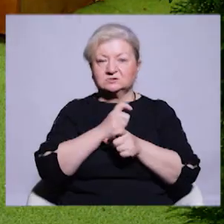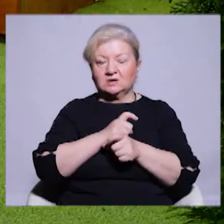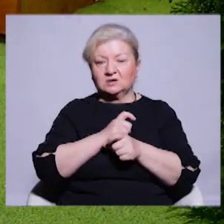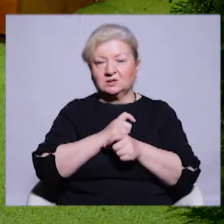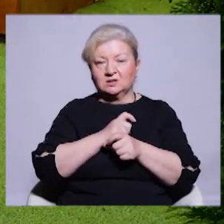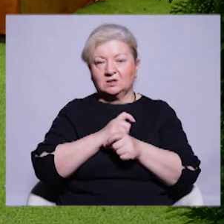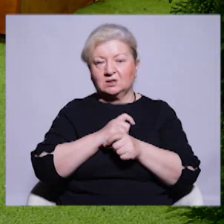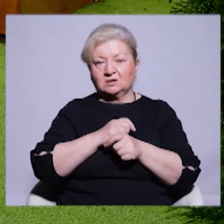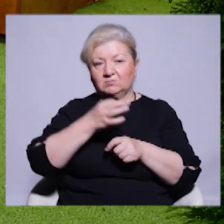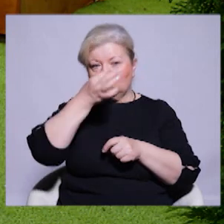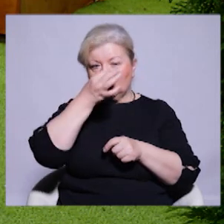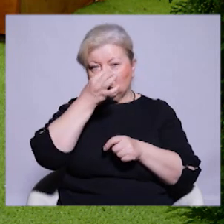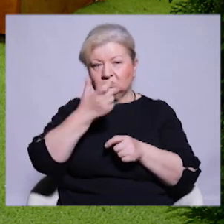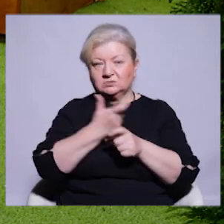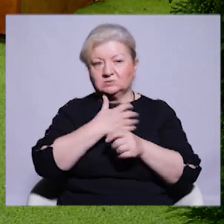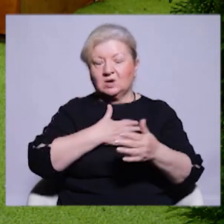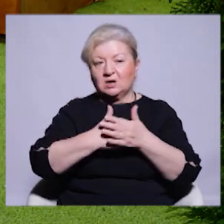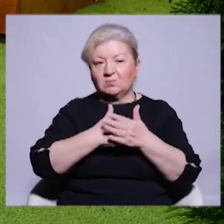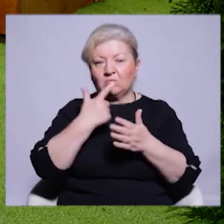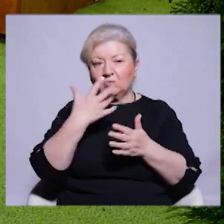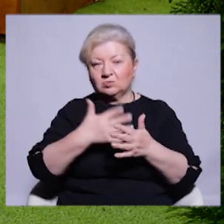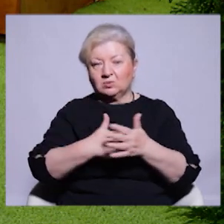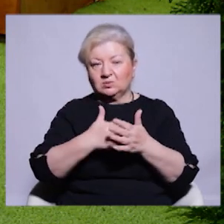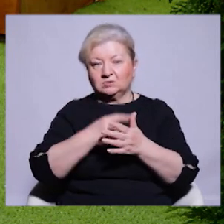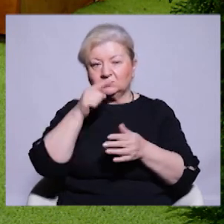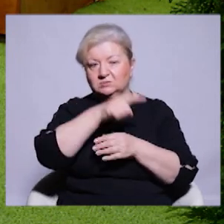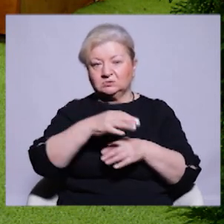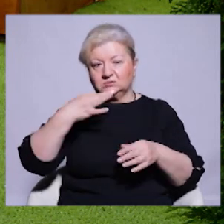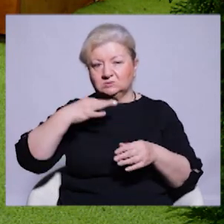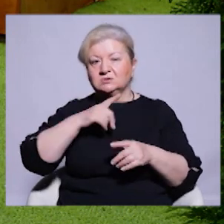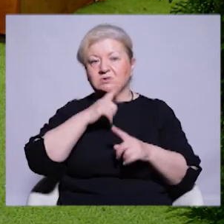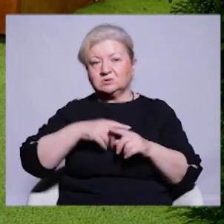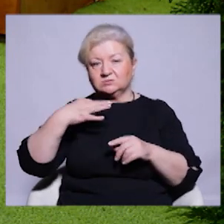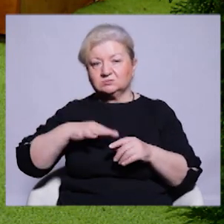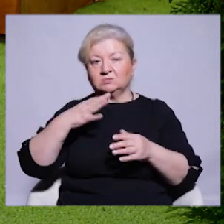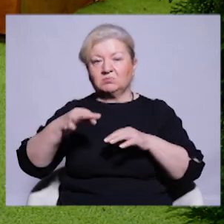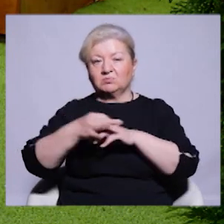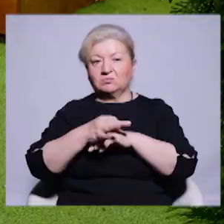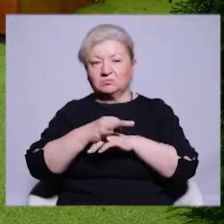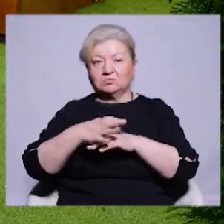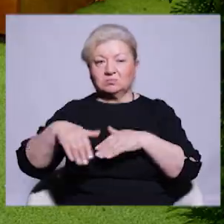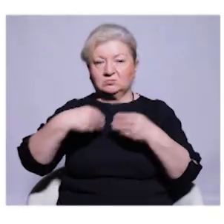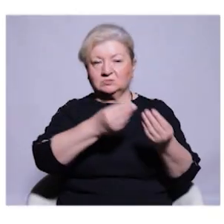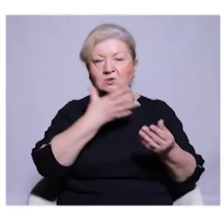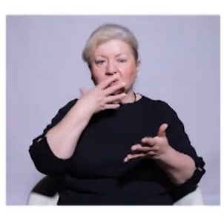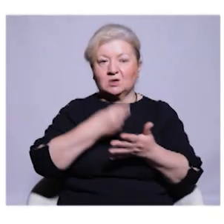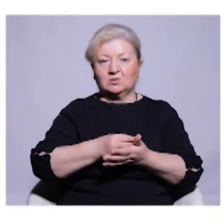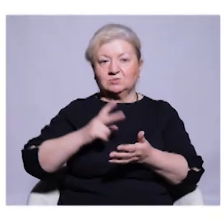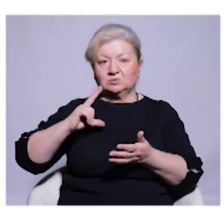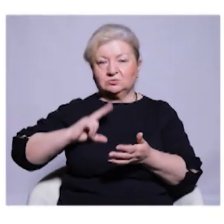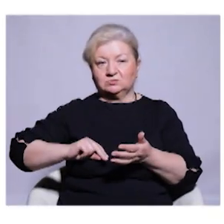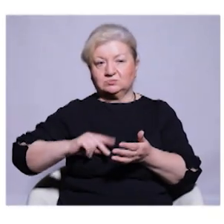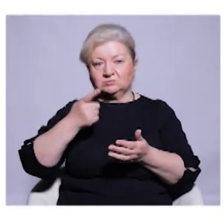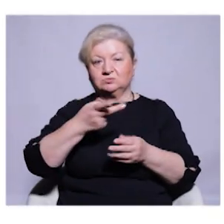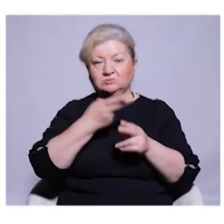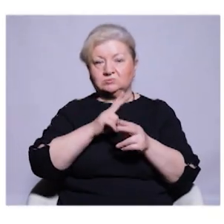კმაყოფილია ვახტანგის ასეთი აქტიურობით, პოლიტიკური აქტიურობით და მას მიეთხოვებს საკუთარ ქალიშვილს ბალანდუხს ცოლად. აი სწორედ